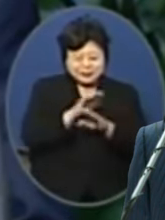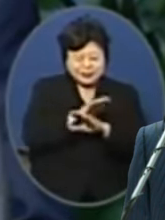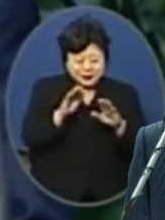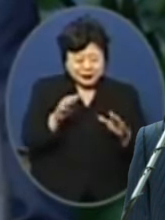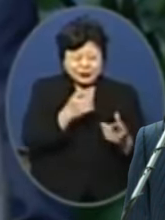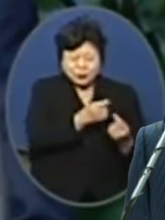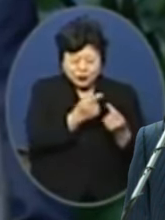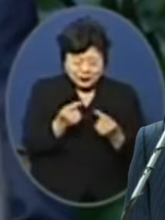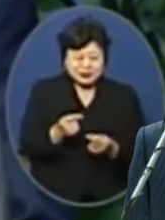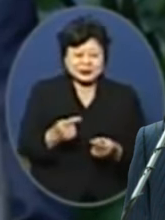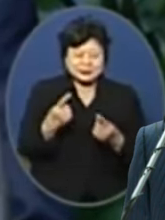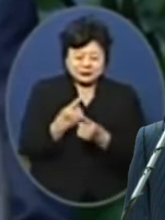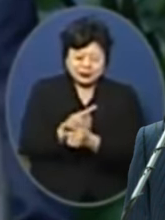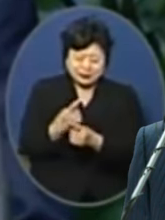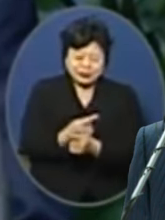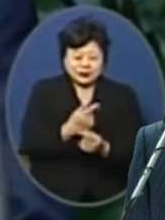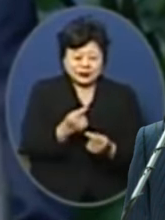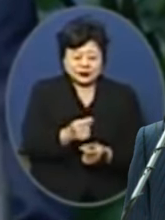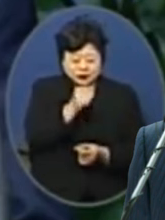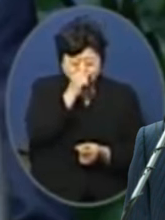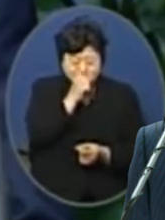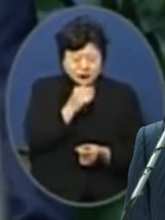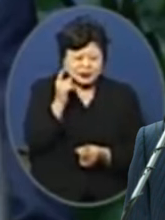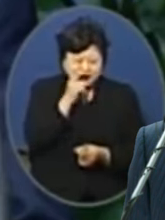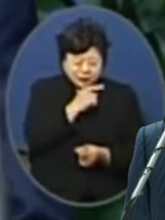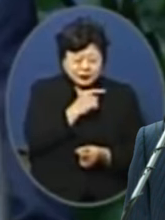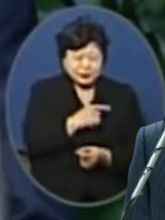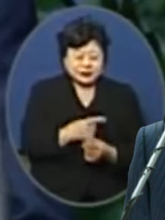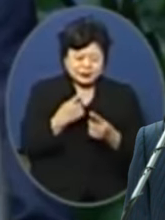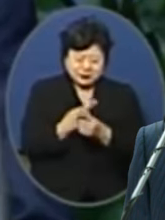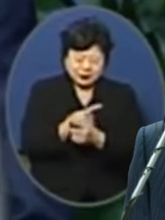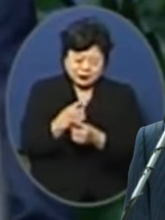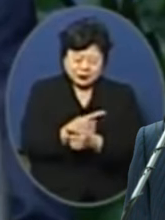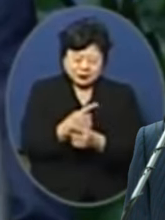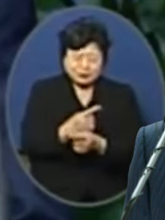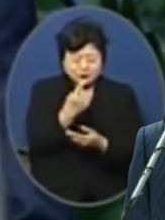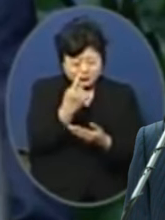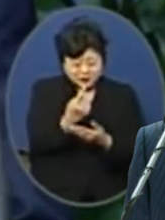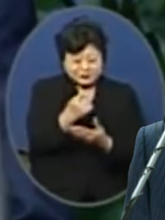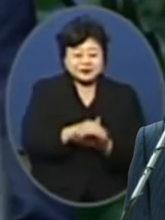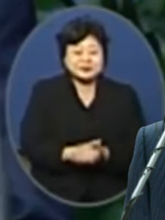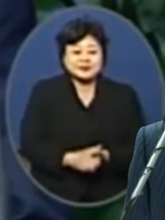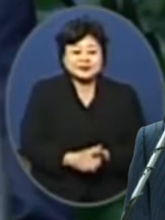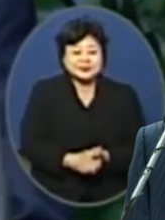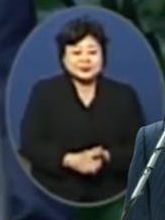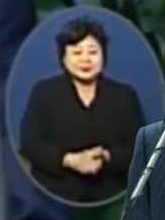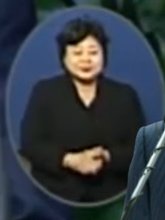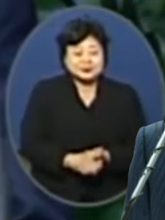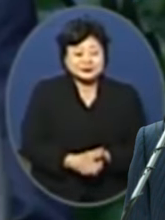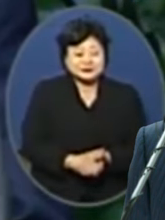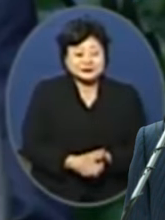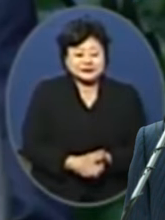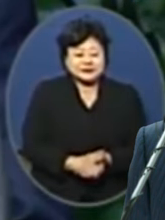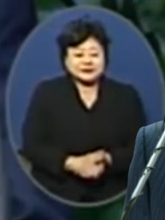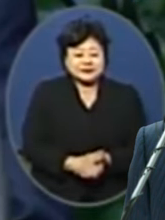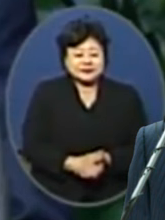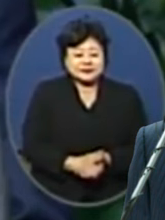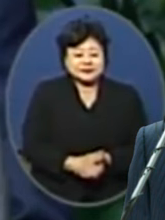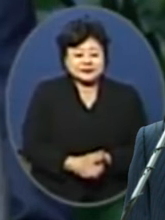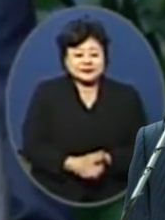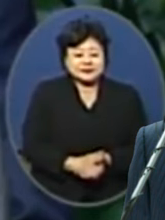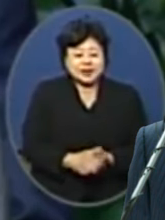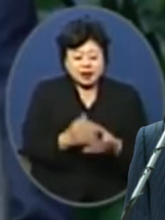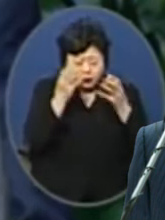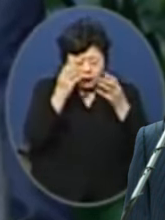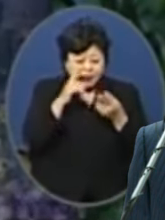같이 바뀌는 것처럼 좋은 일과 고난은 바뀌면서 수레바퀴처럼 우리에게 다가오는 것입니다